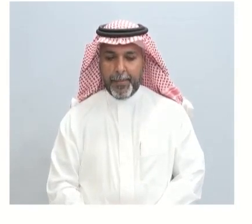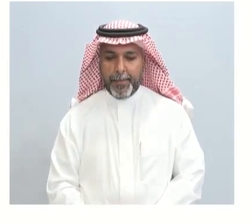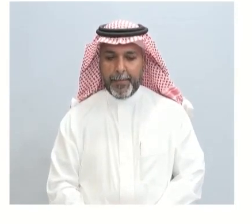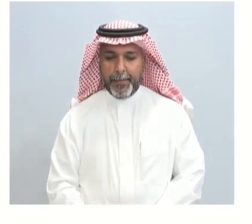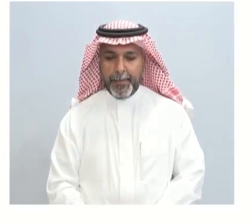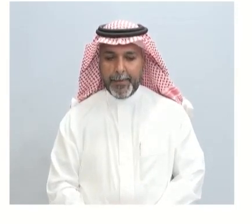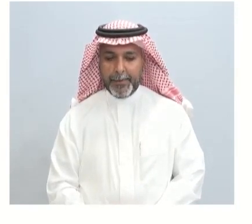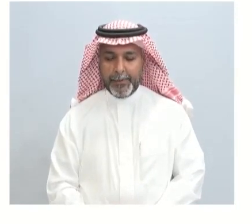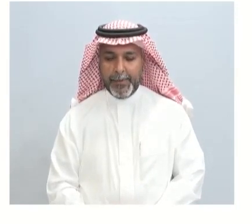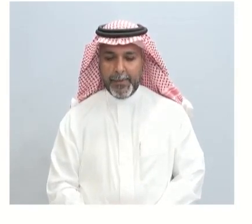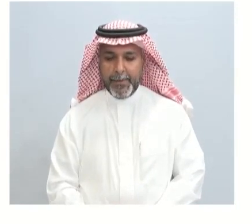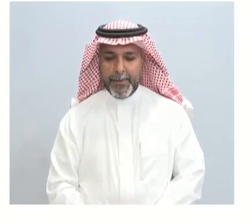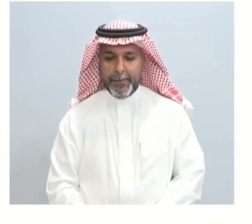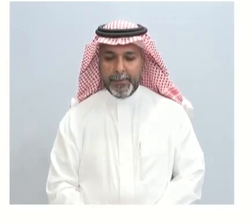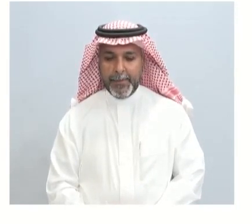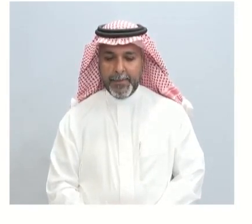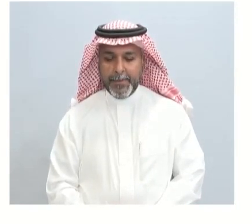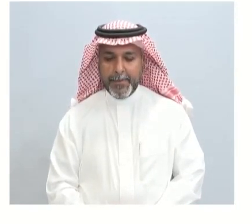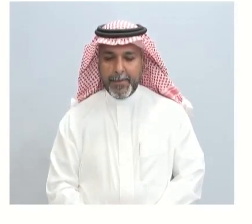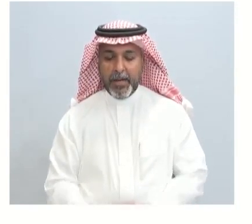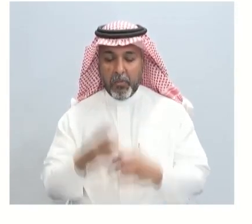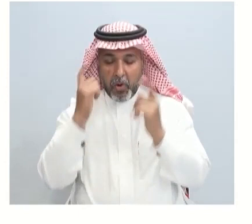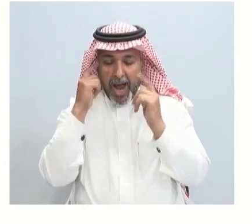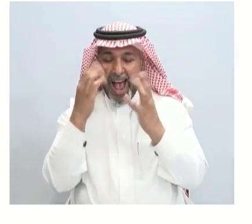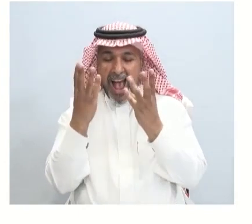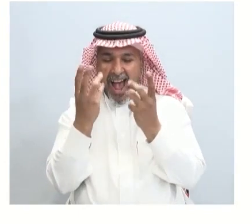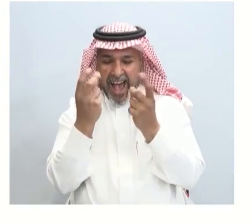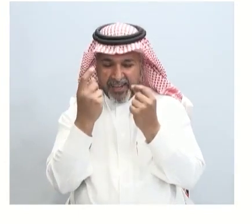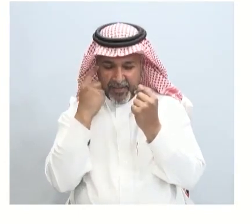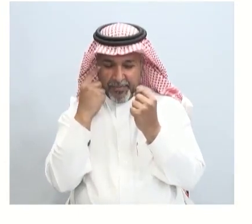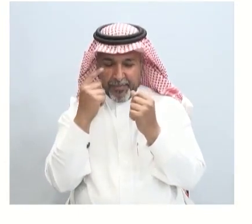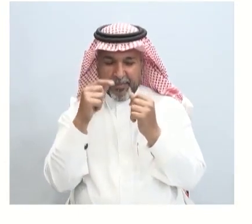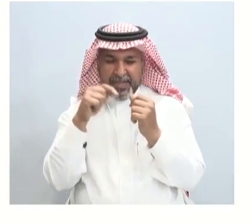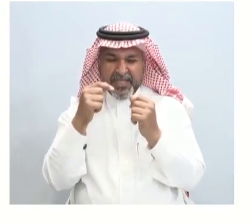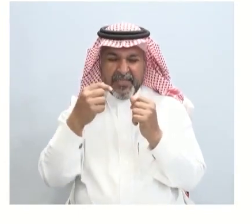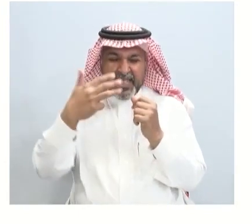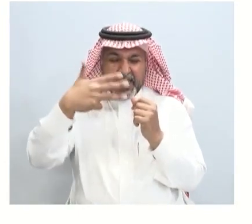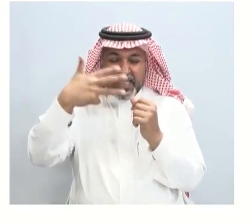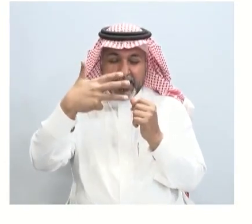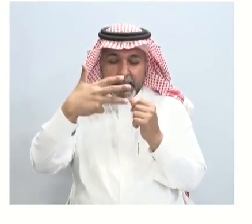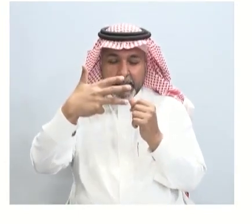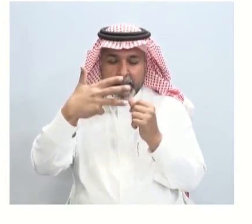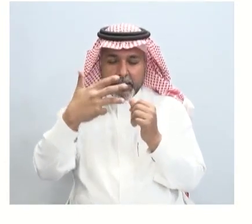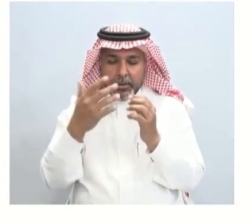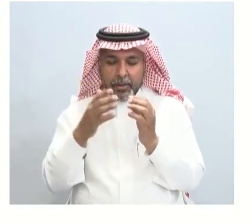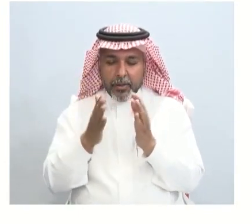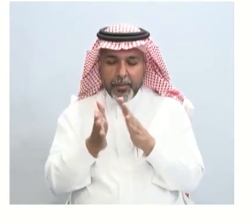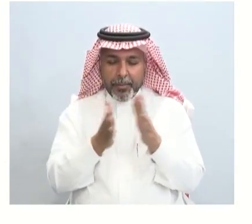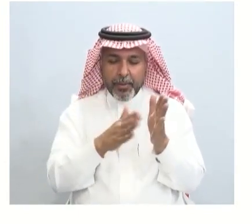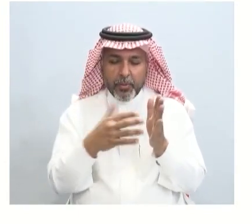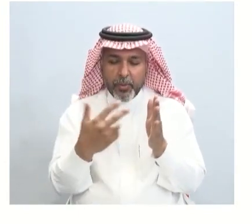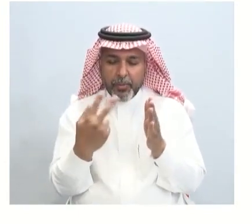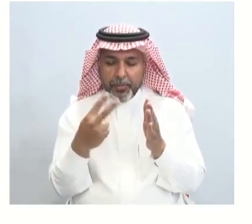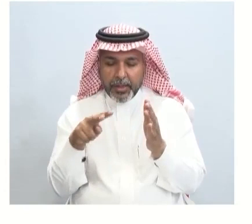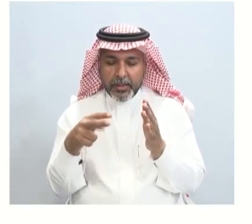ال 90 وال 20070 بالنسبه للسك مثل التان ها يعني 90 وال 270